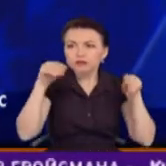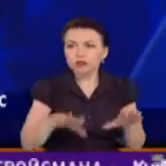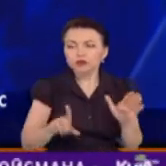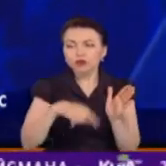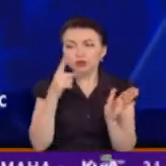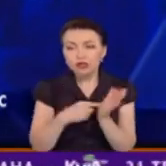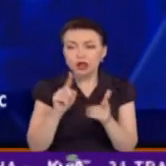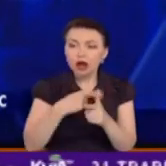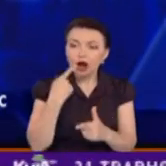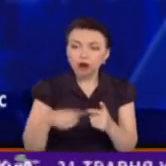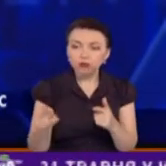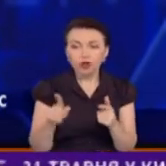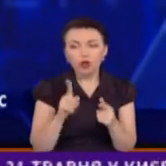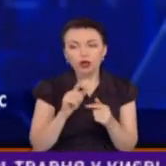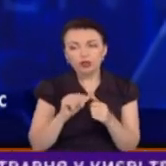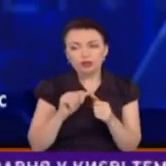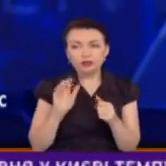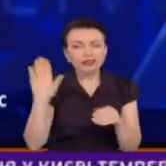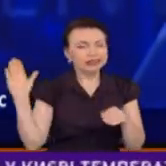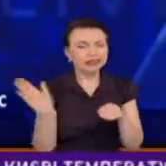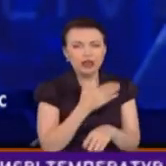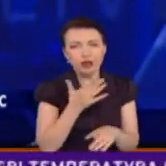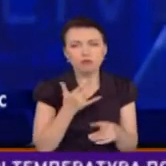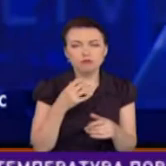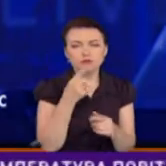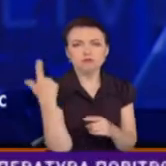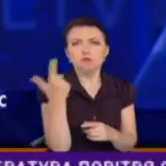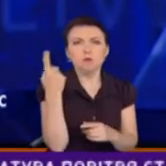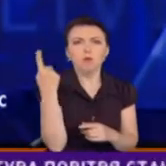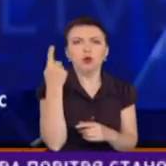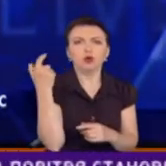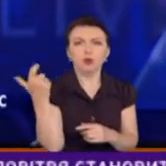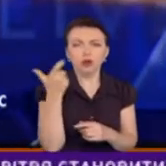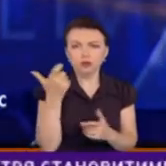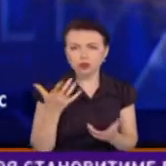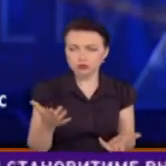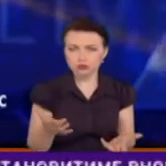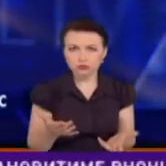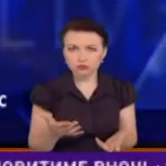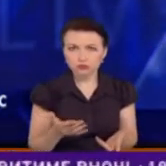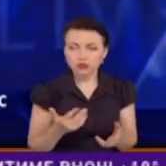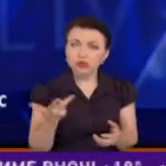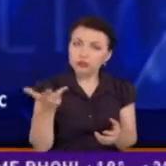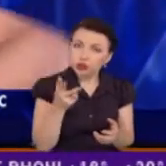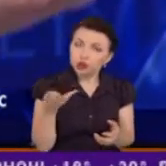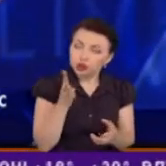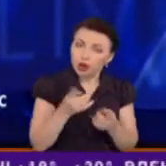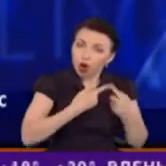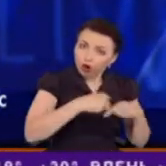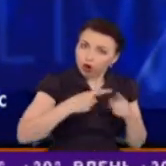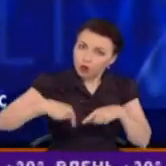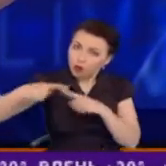питання або демонополізації цього ДТЕКу, тобто дробити його, умовно кажучи, на там 3-4-5 компаній,